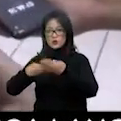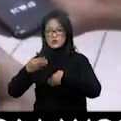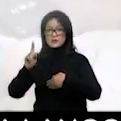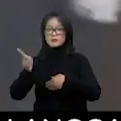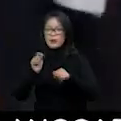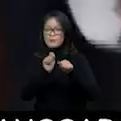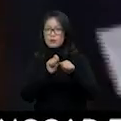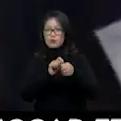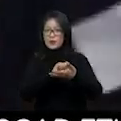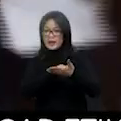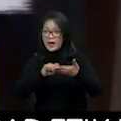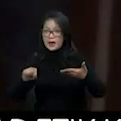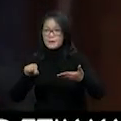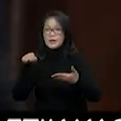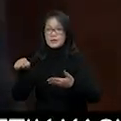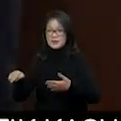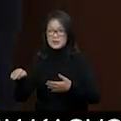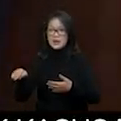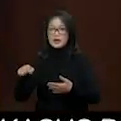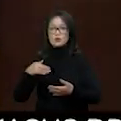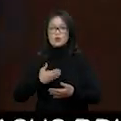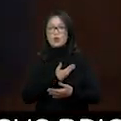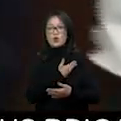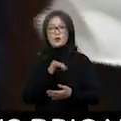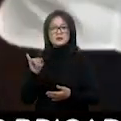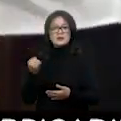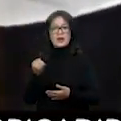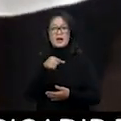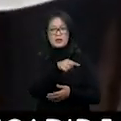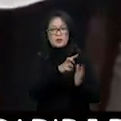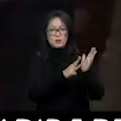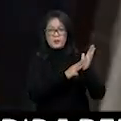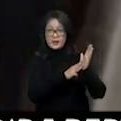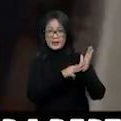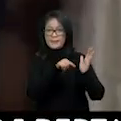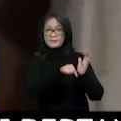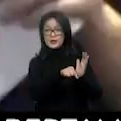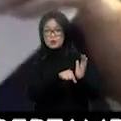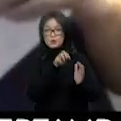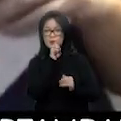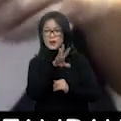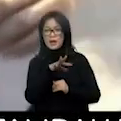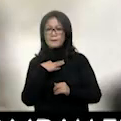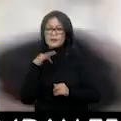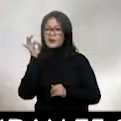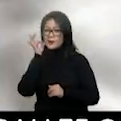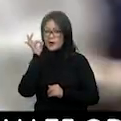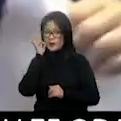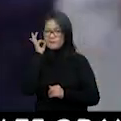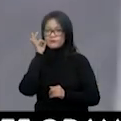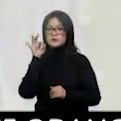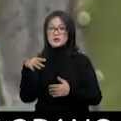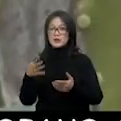kliennya. Diwakili anaknya, akhirnya pihak terlapor Mariana mengakui kesalahannya dan meminta maaf ke pihak minimarket dan